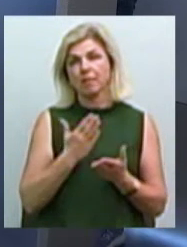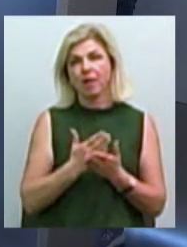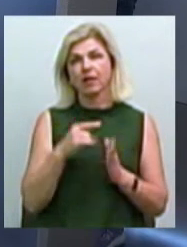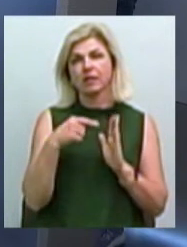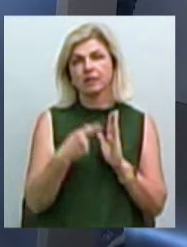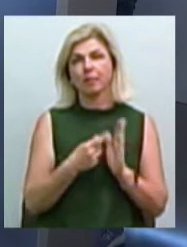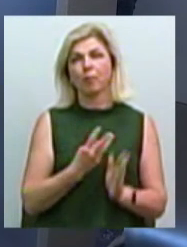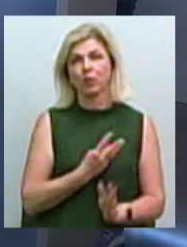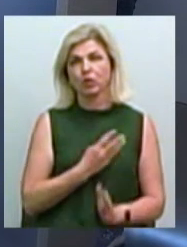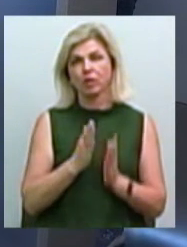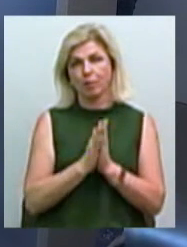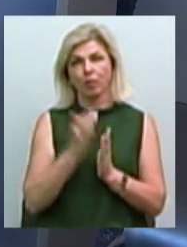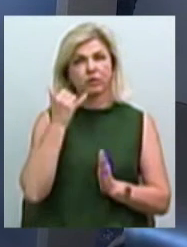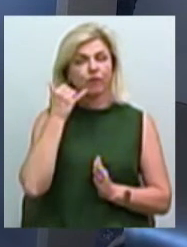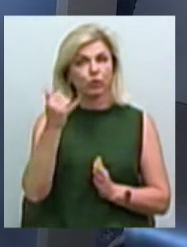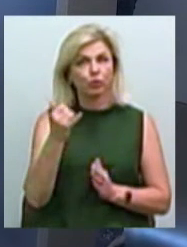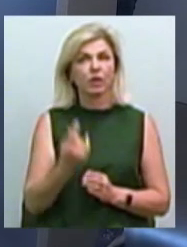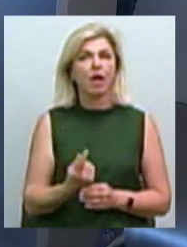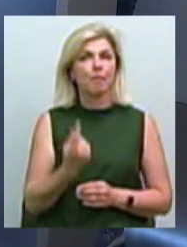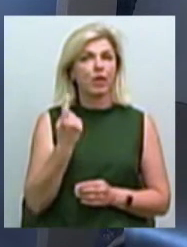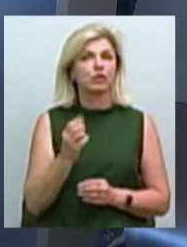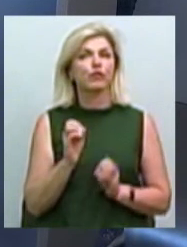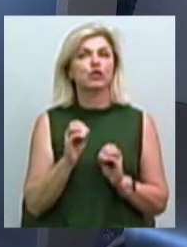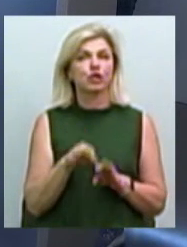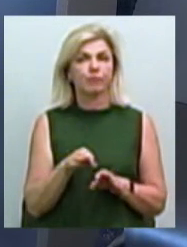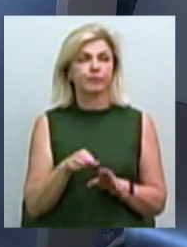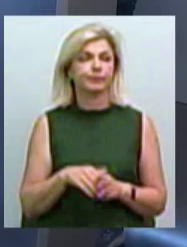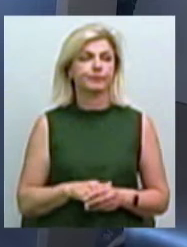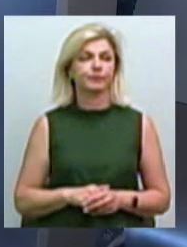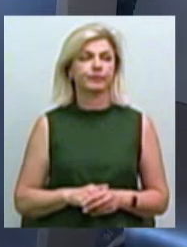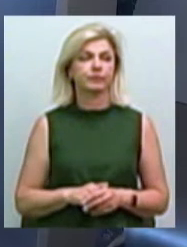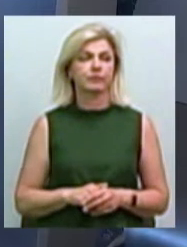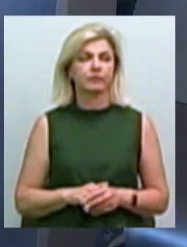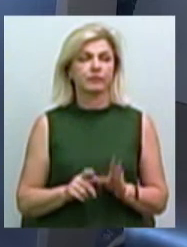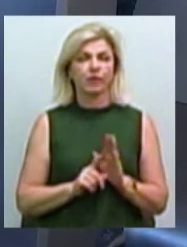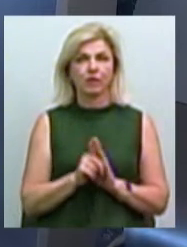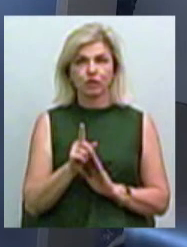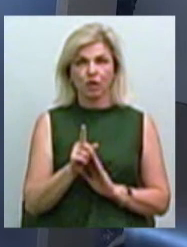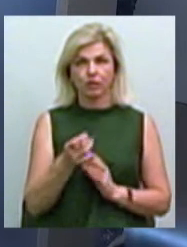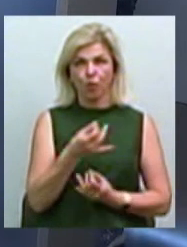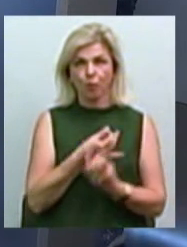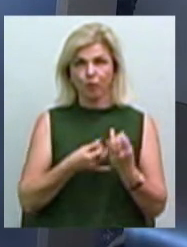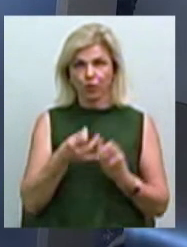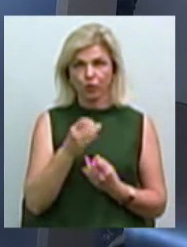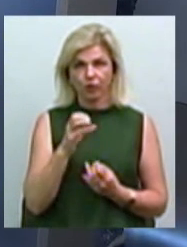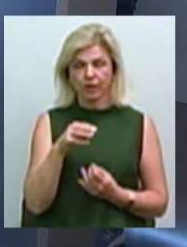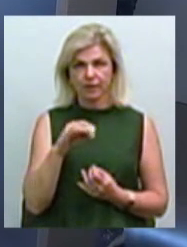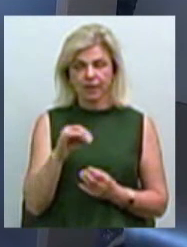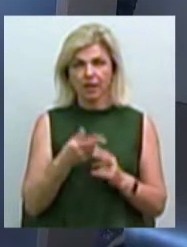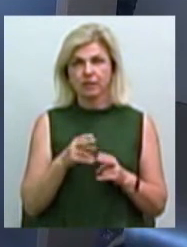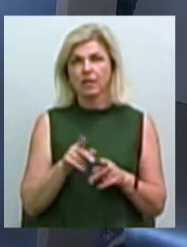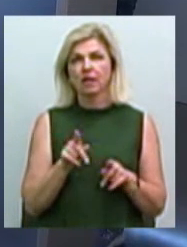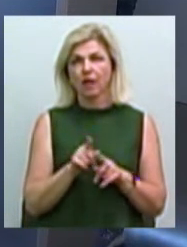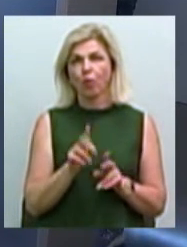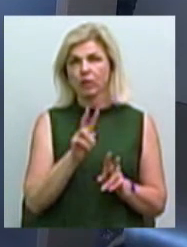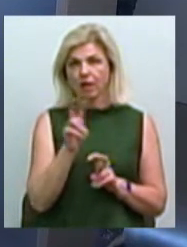побажання, телефонуйте. Ну і перш ніж, власне, почати обговорювати цю таку насичену тему,